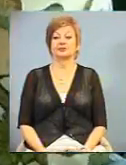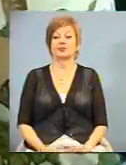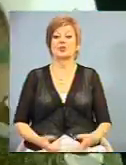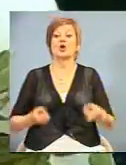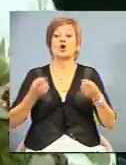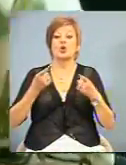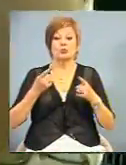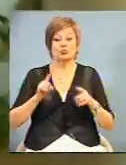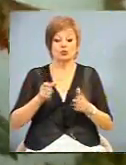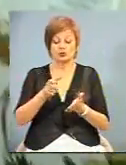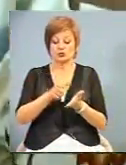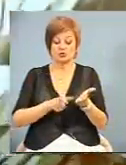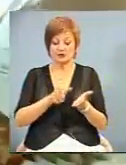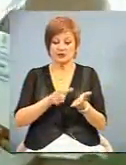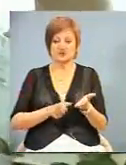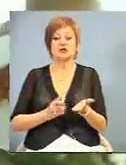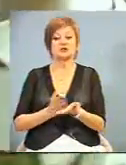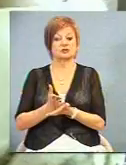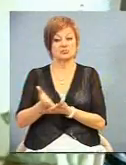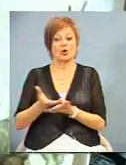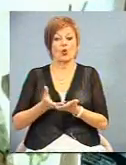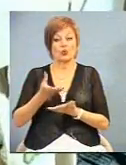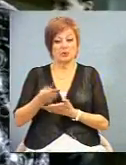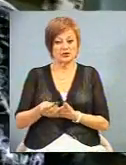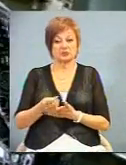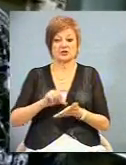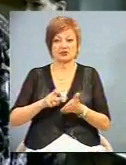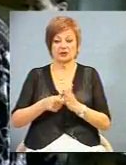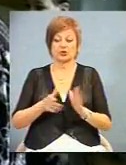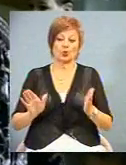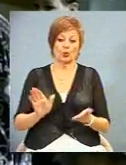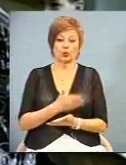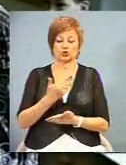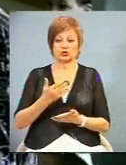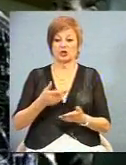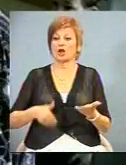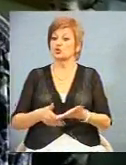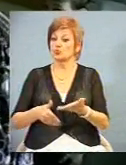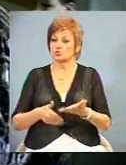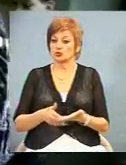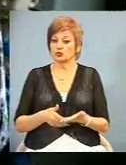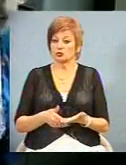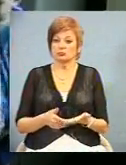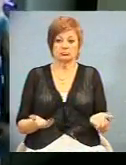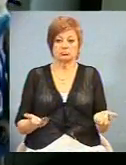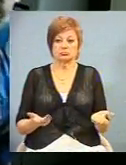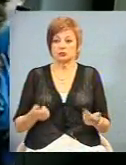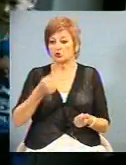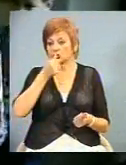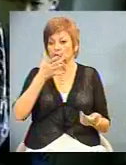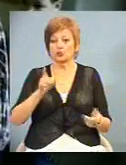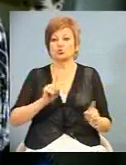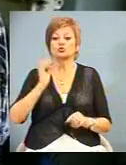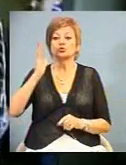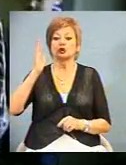Чому з квитанції за житлово-комунальні послуги зникла субсидія? До сих пор ні. Платимо повну суму, а потім неізвісно,